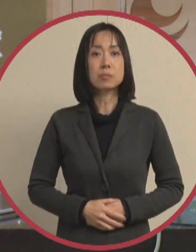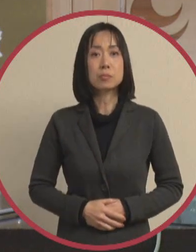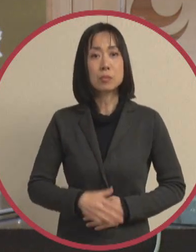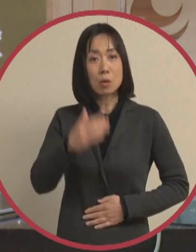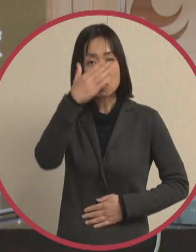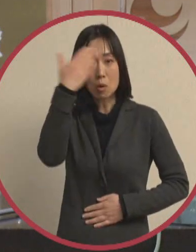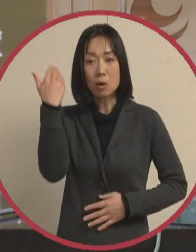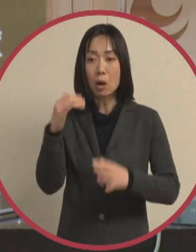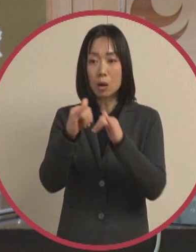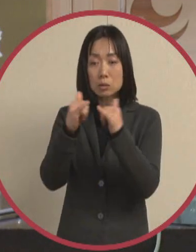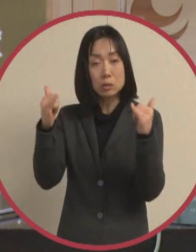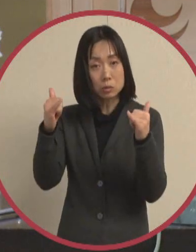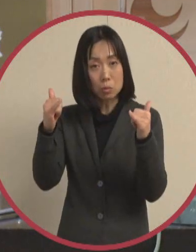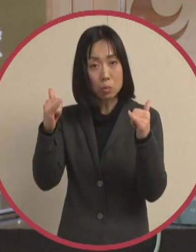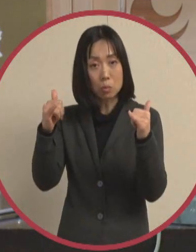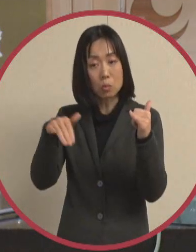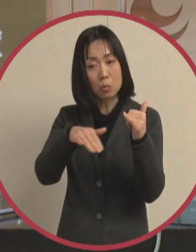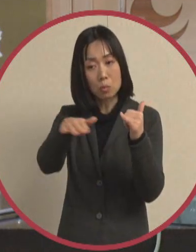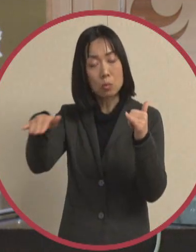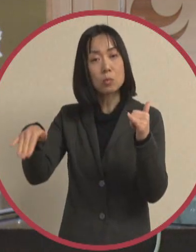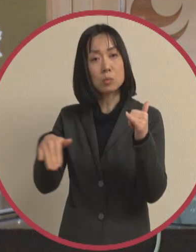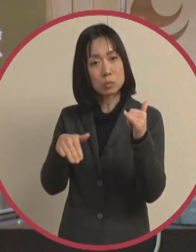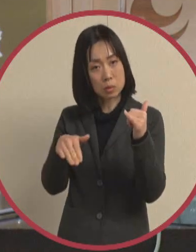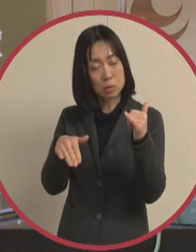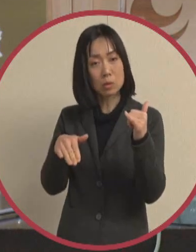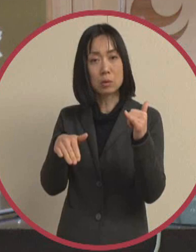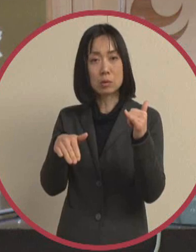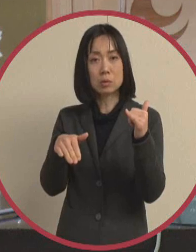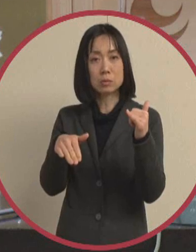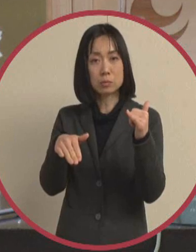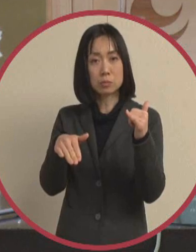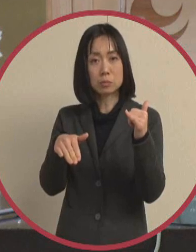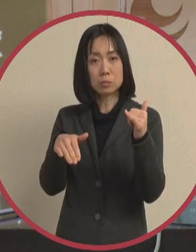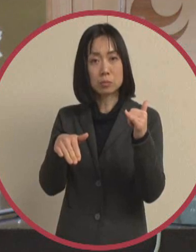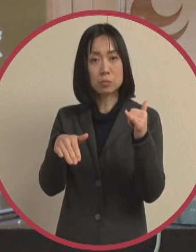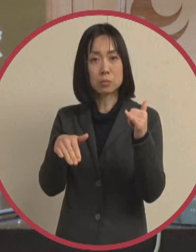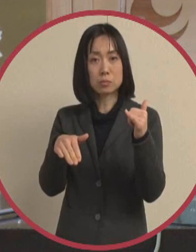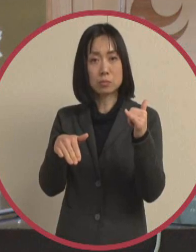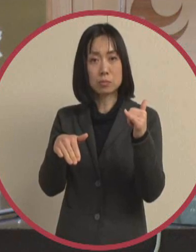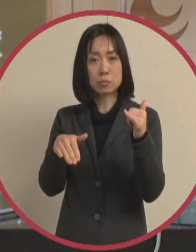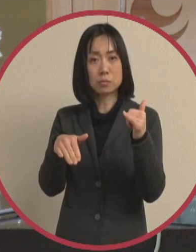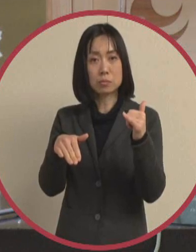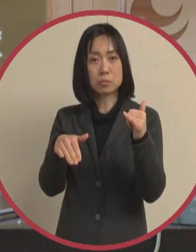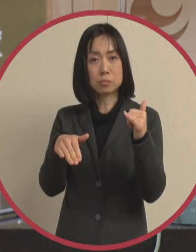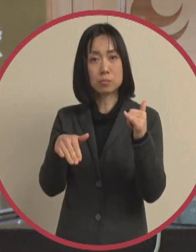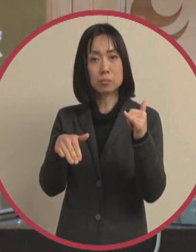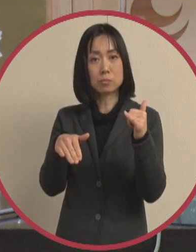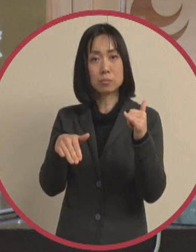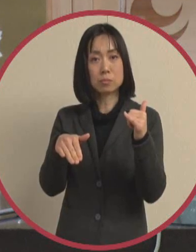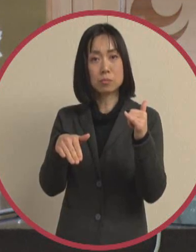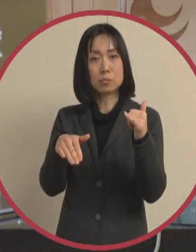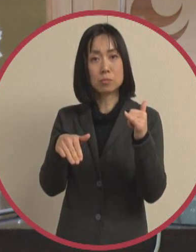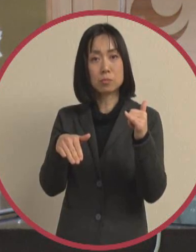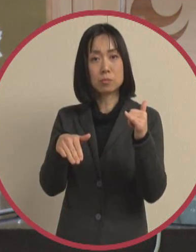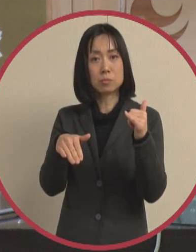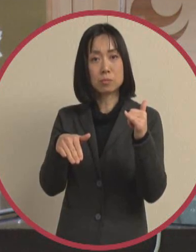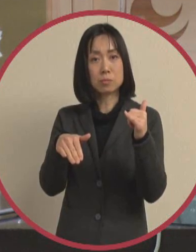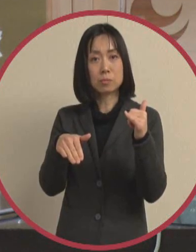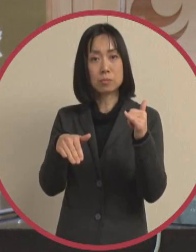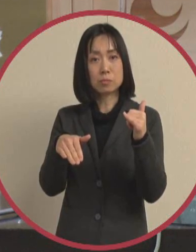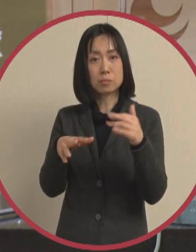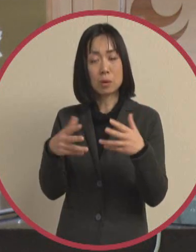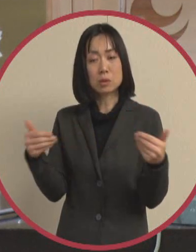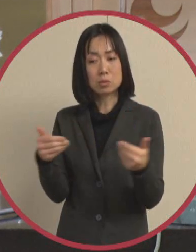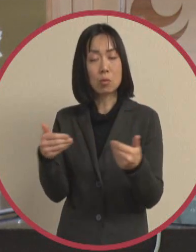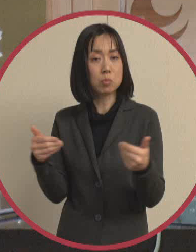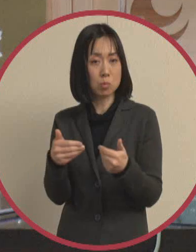若い方やはりですね、この、まあ、こう仕事を